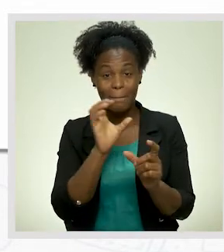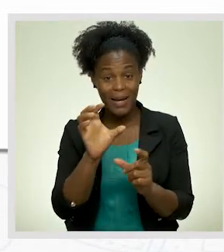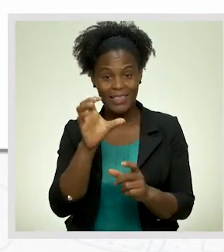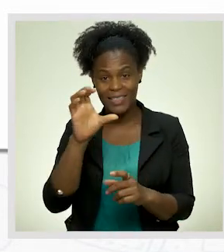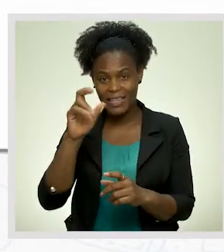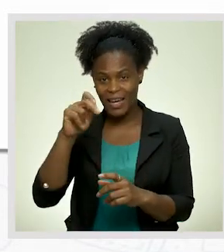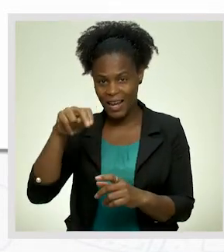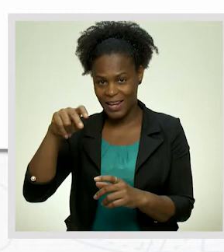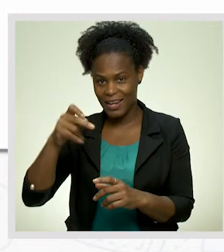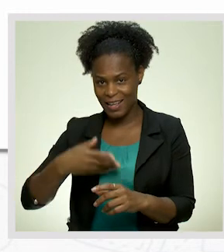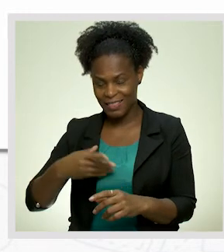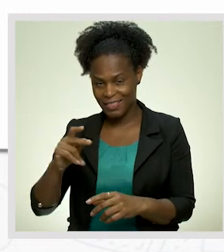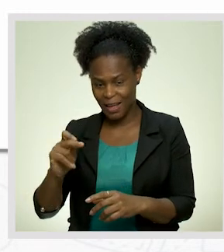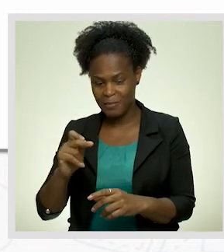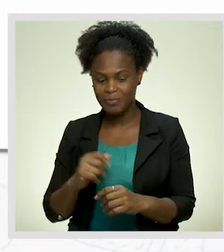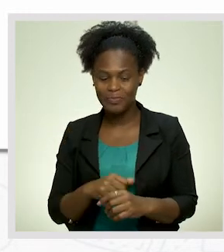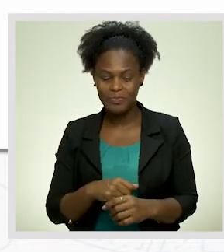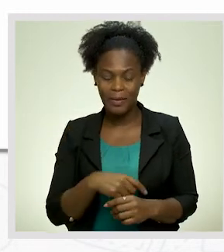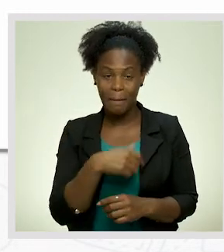Canada. B,